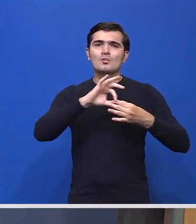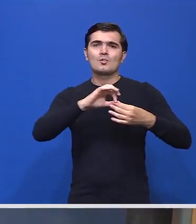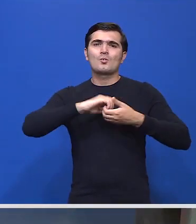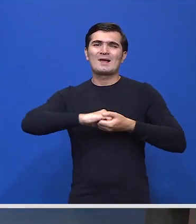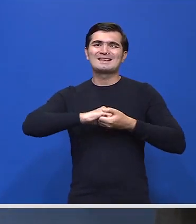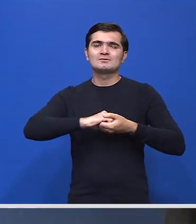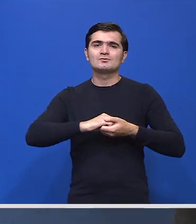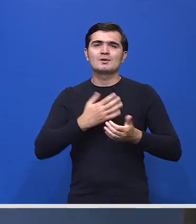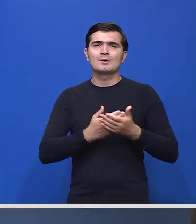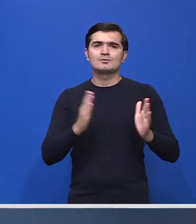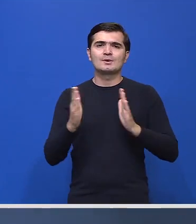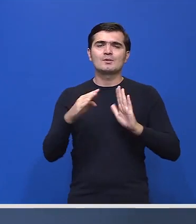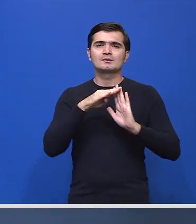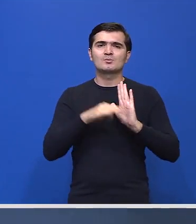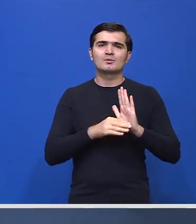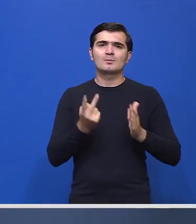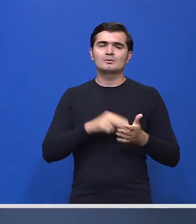aferentă perioadei de programare